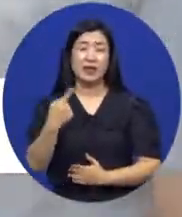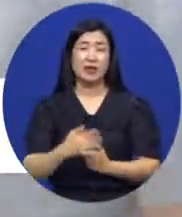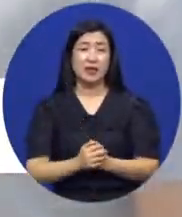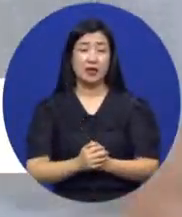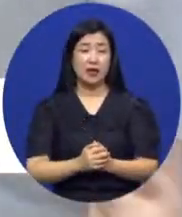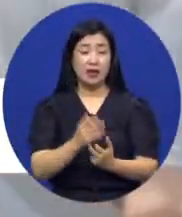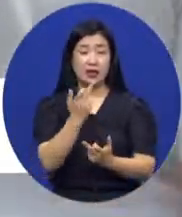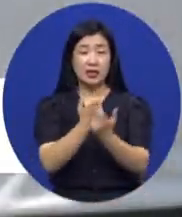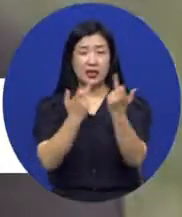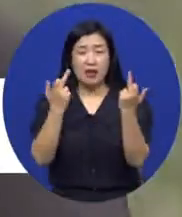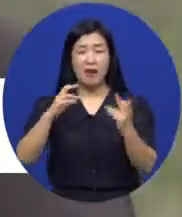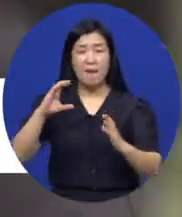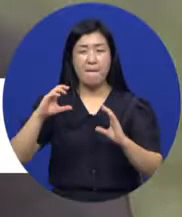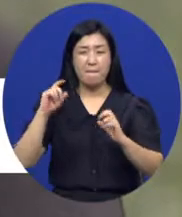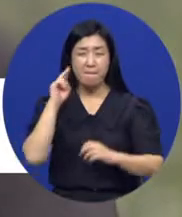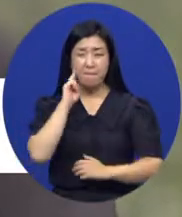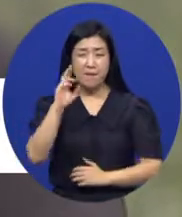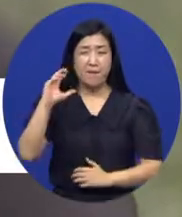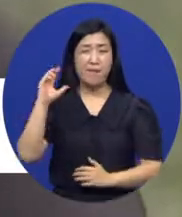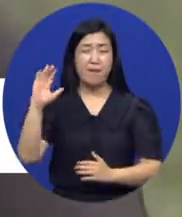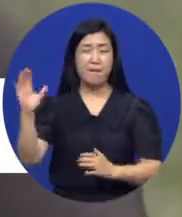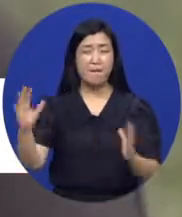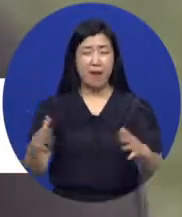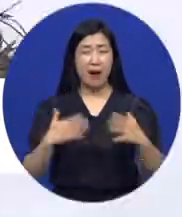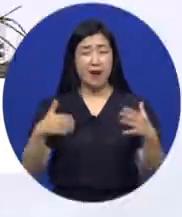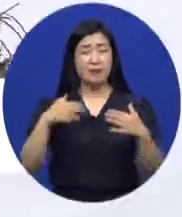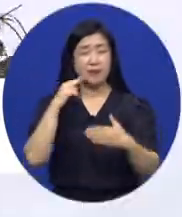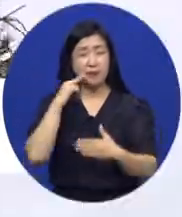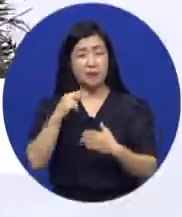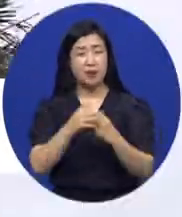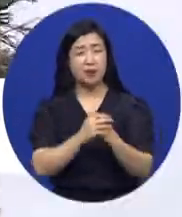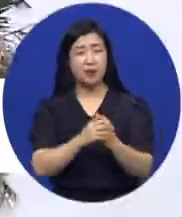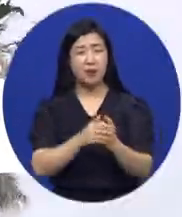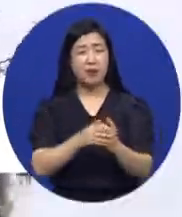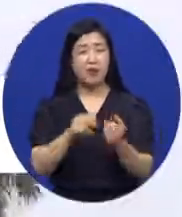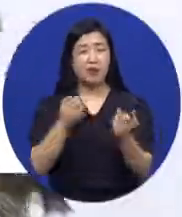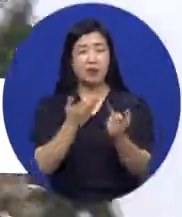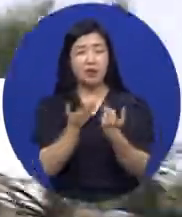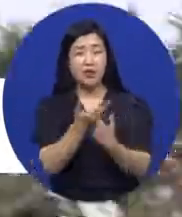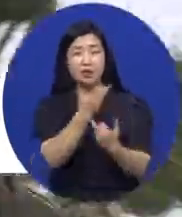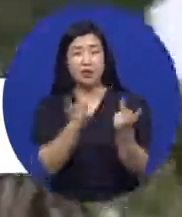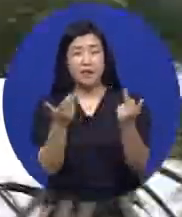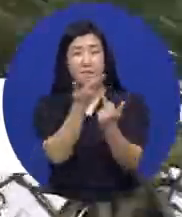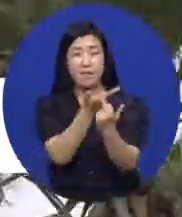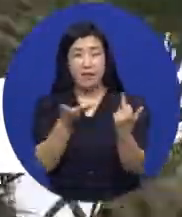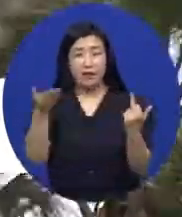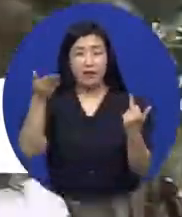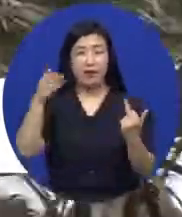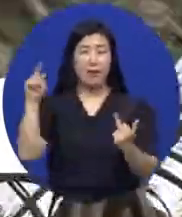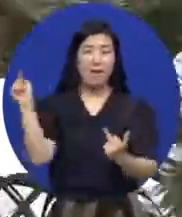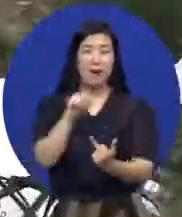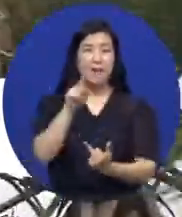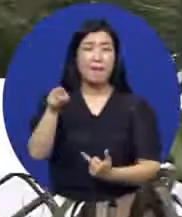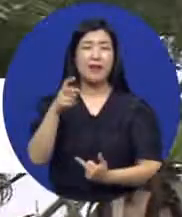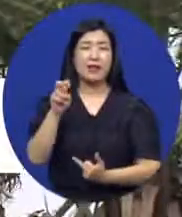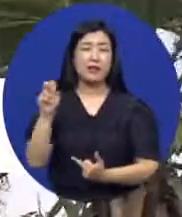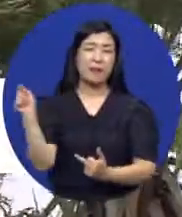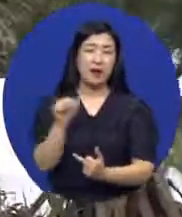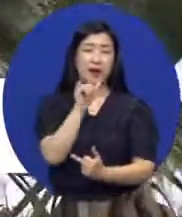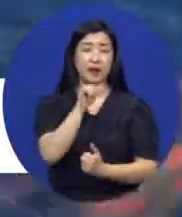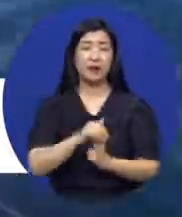제주 산지에는 강풍주의보가 내려진 가운데 한라산 백록담에서는 시속 120km의 강풍이